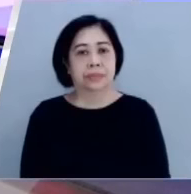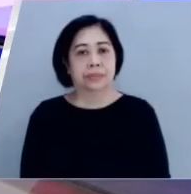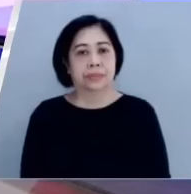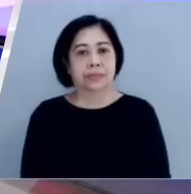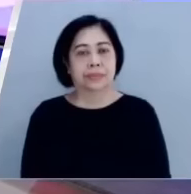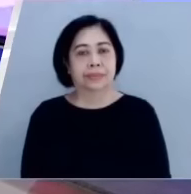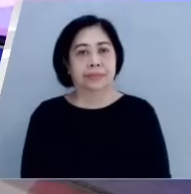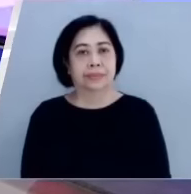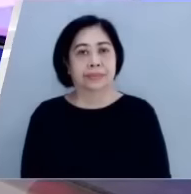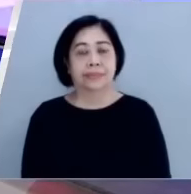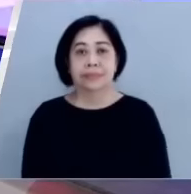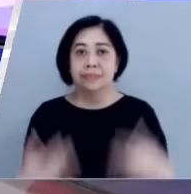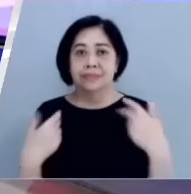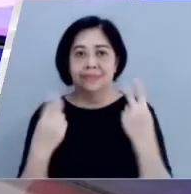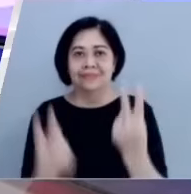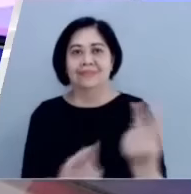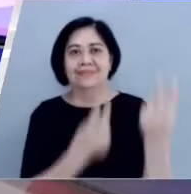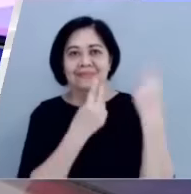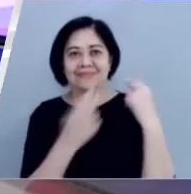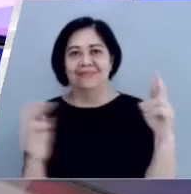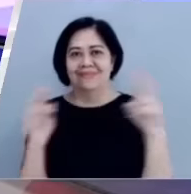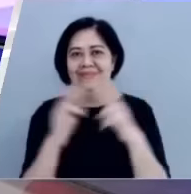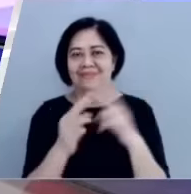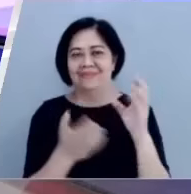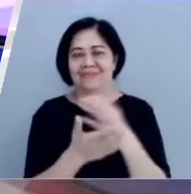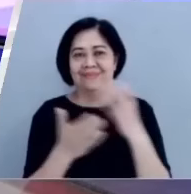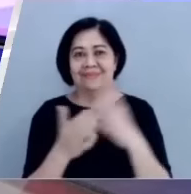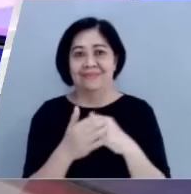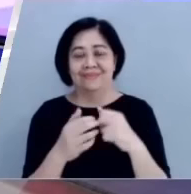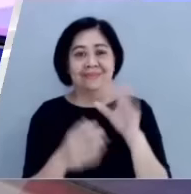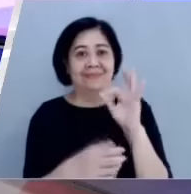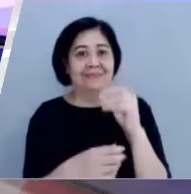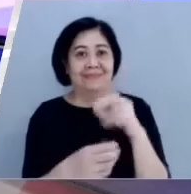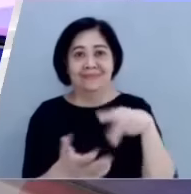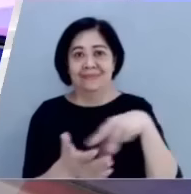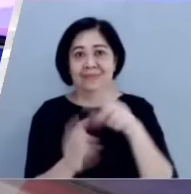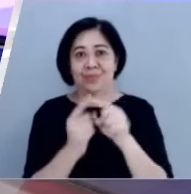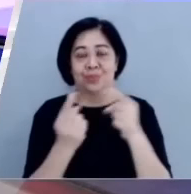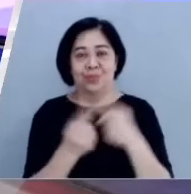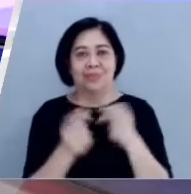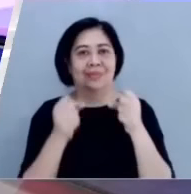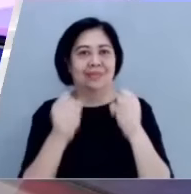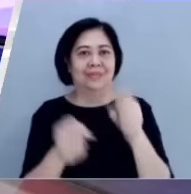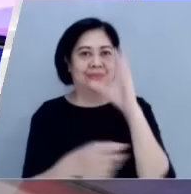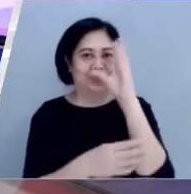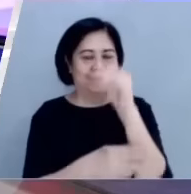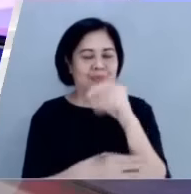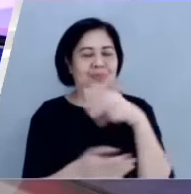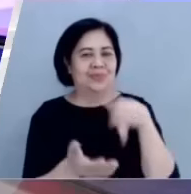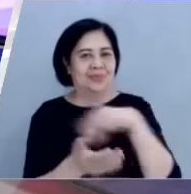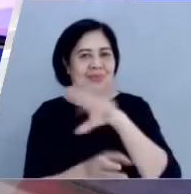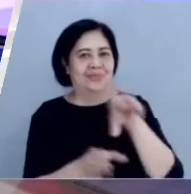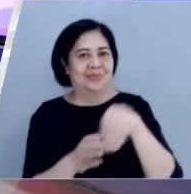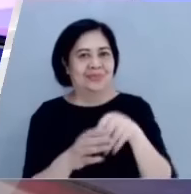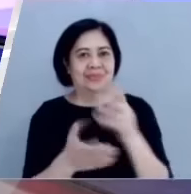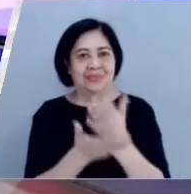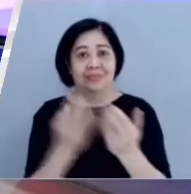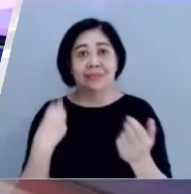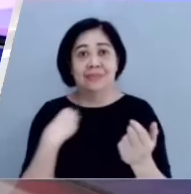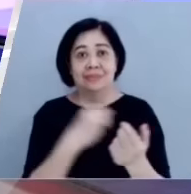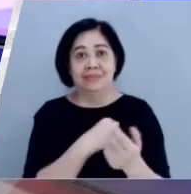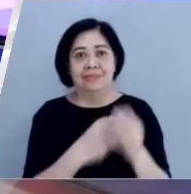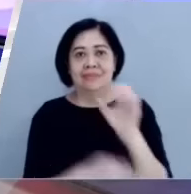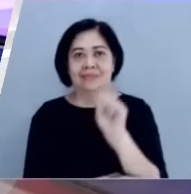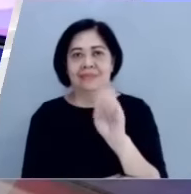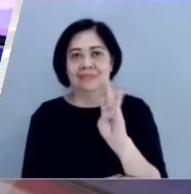major throwback ang hatid ng reunion concert ng 90s dance group na Street Boys naki din sa kanila ang ilang miembro ng sb1